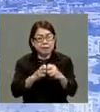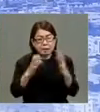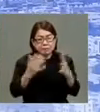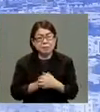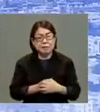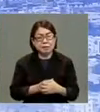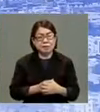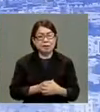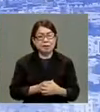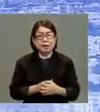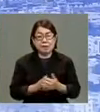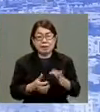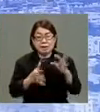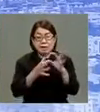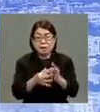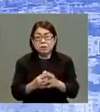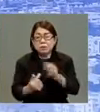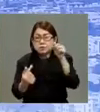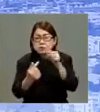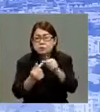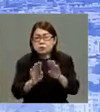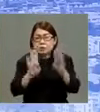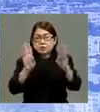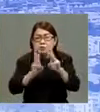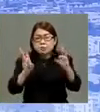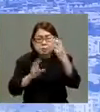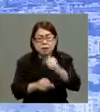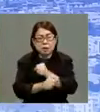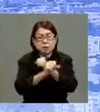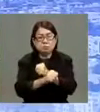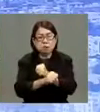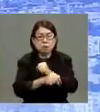อีกทั้งเป็นการใช้ในวัตถุประสงค์ของการควบคุมและป้องกันโรคเท่านั้น